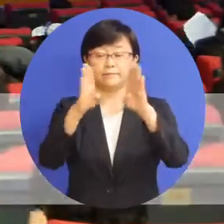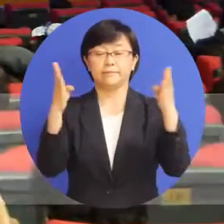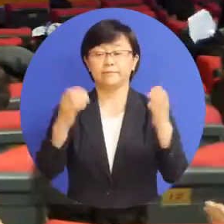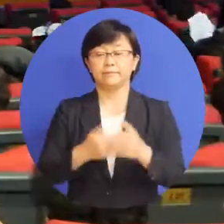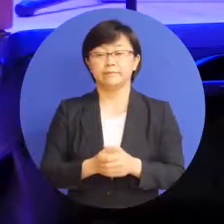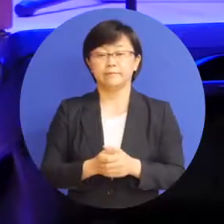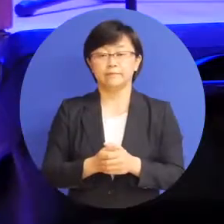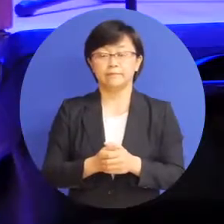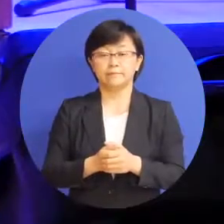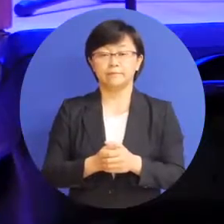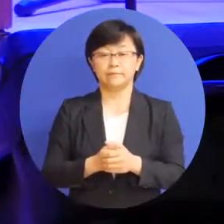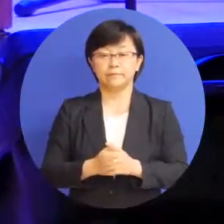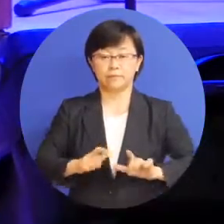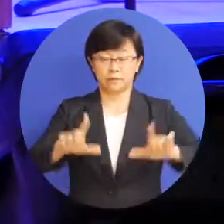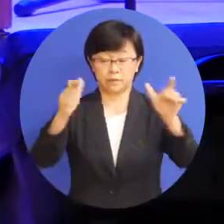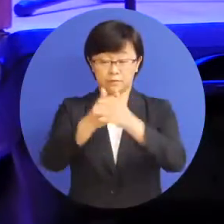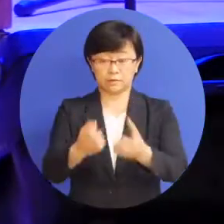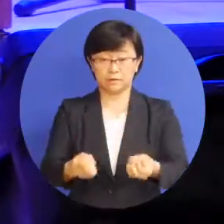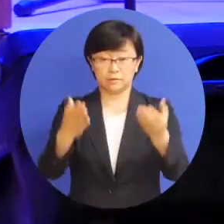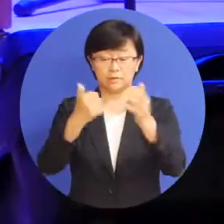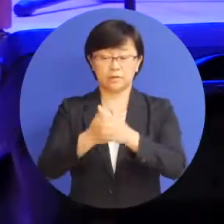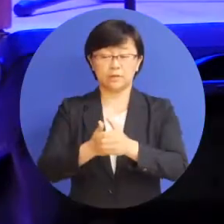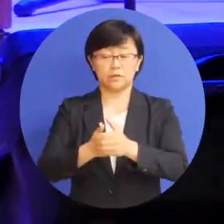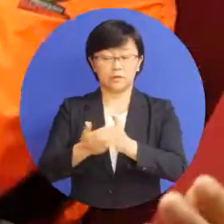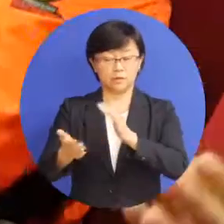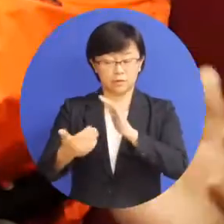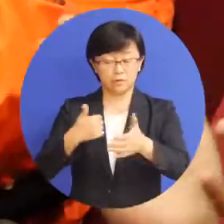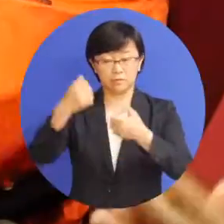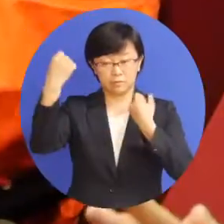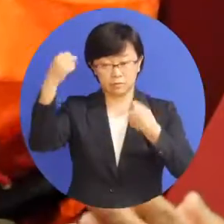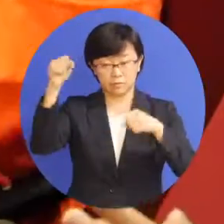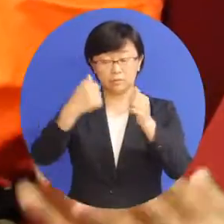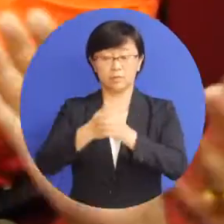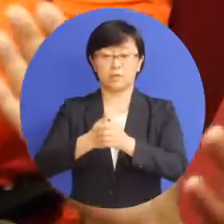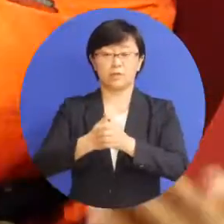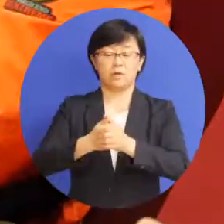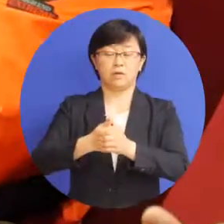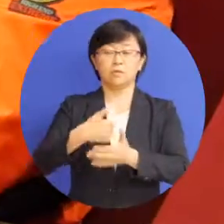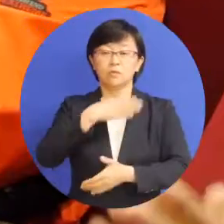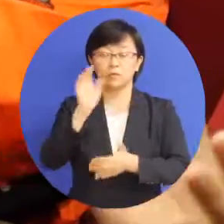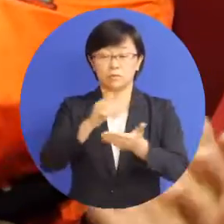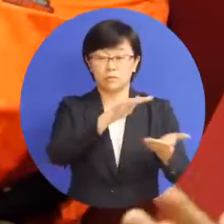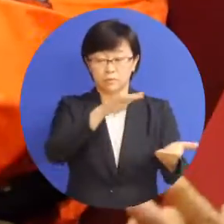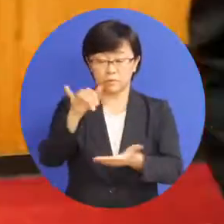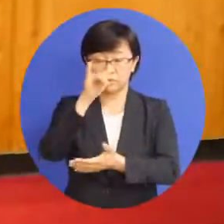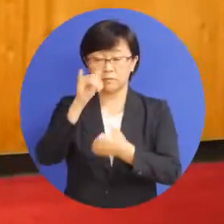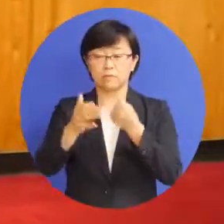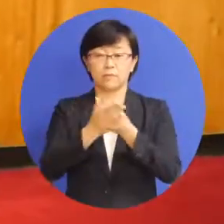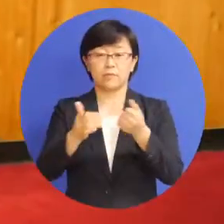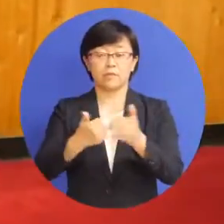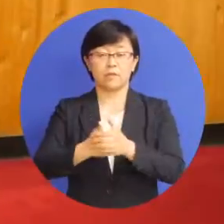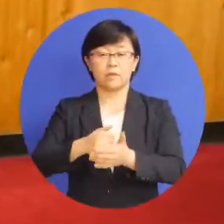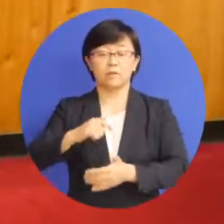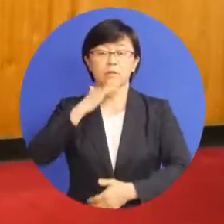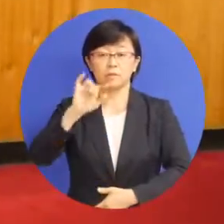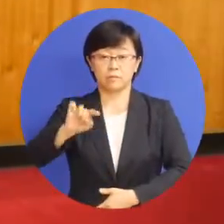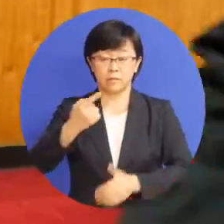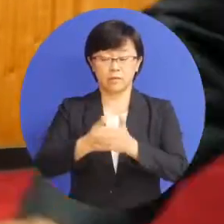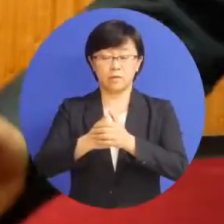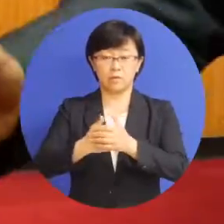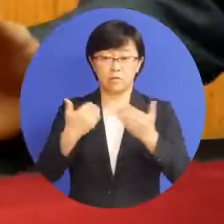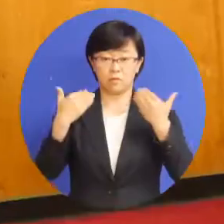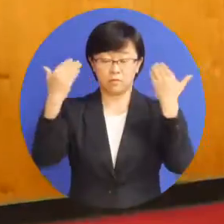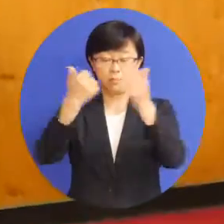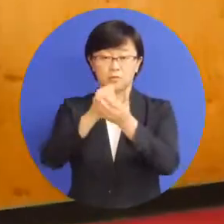개최했습니다. 이날 행사는 식전 공연과 기념식, 경로잔치로 진행됐으며 100세 이상 어르신에게